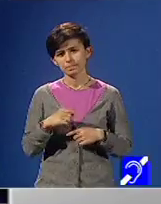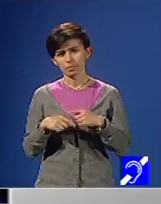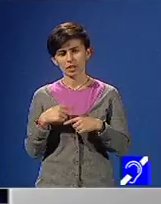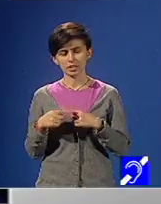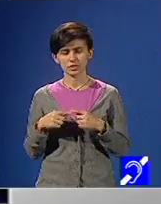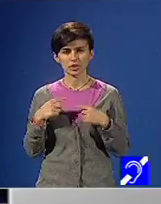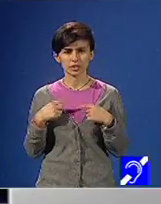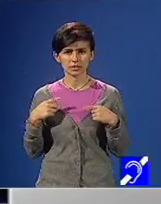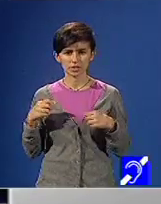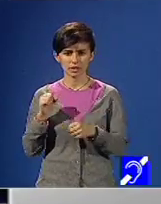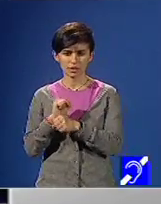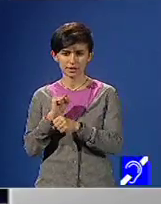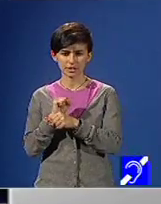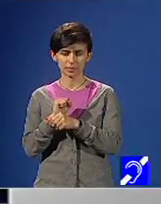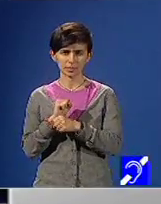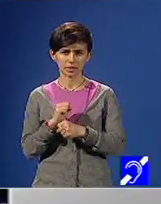săptămânal și